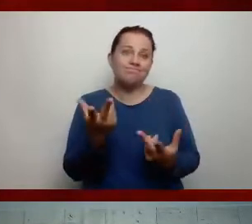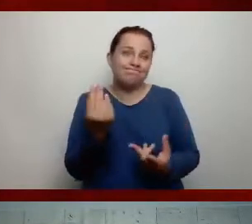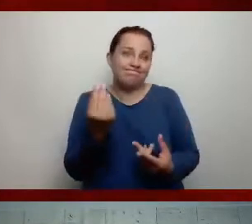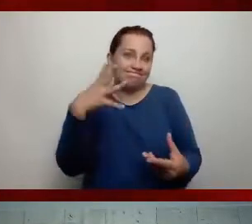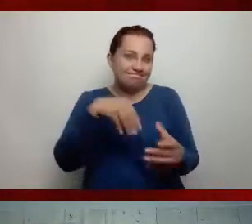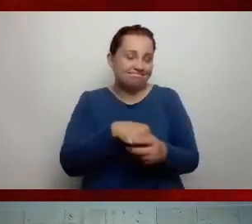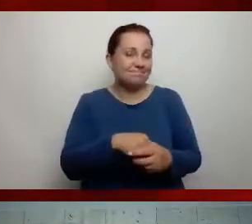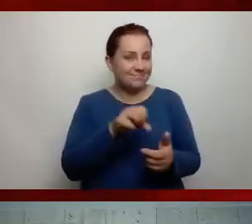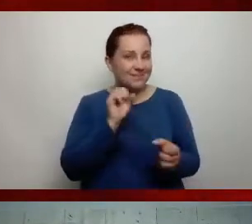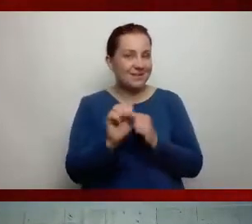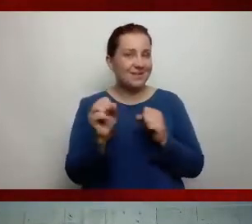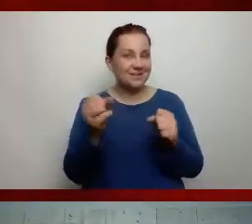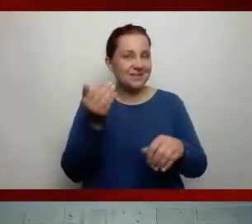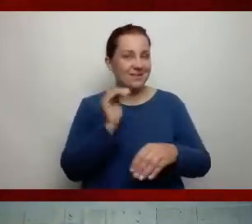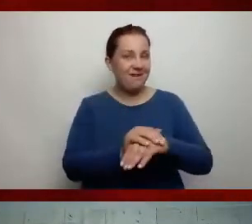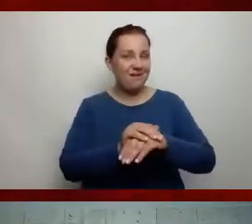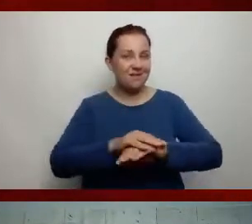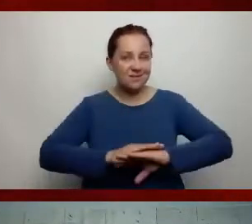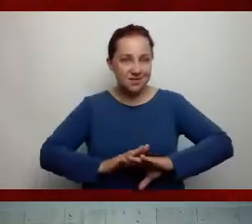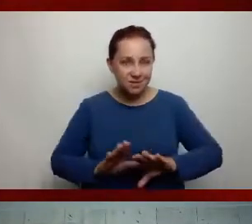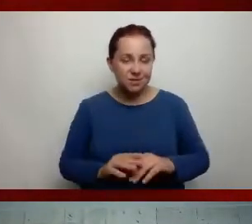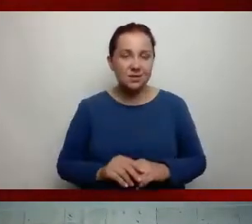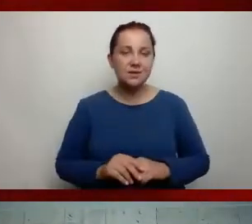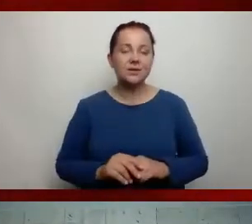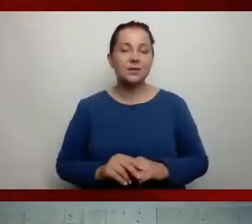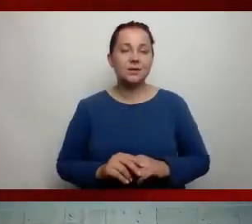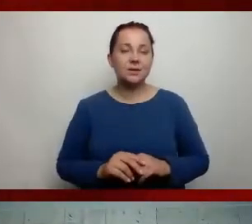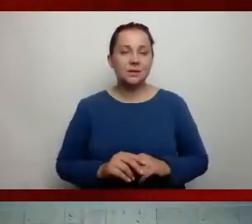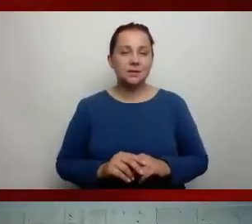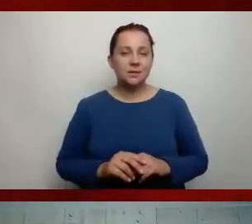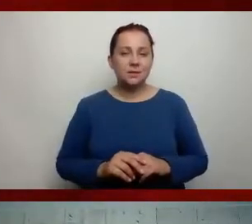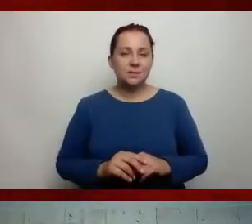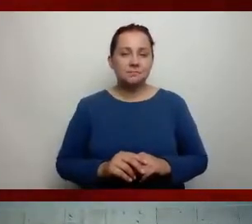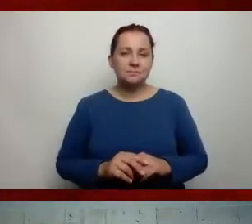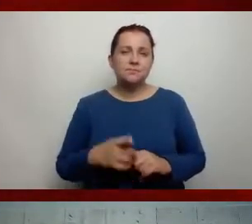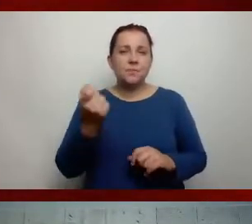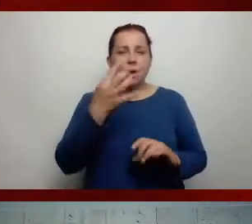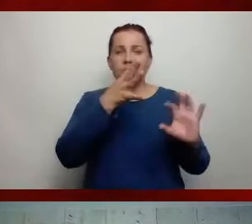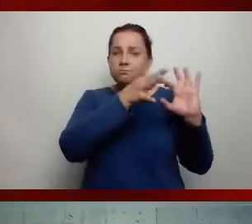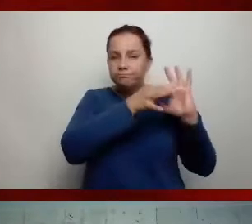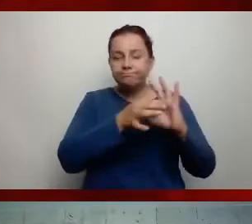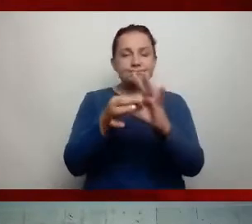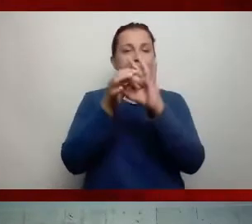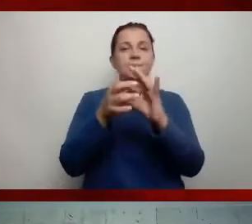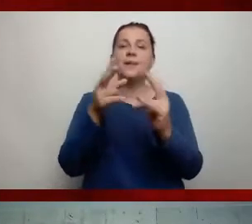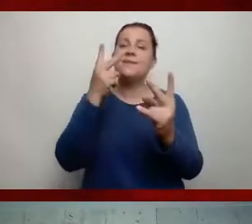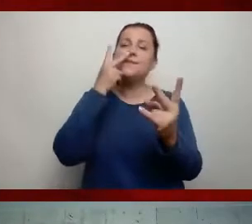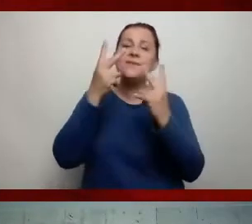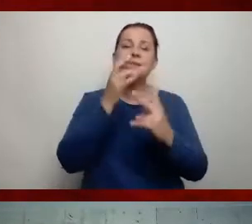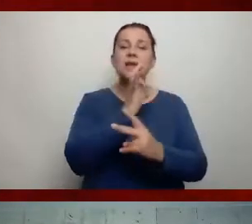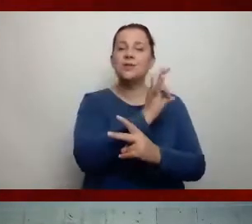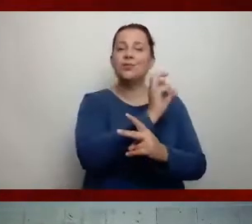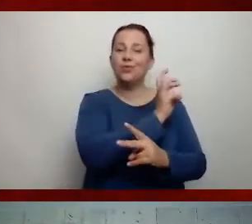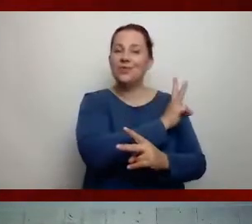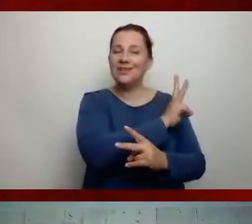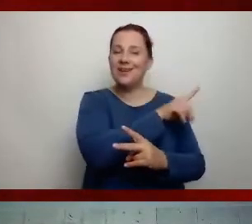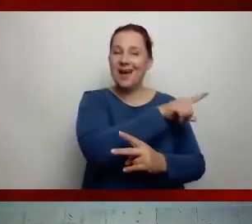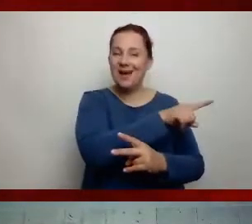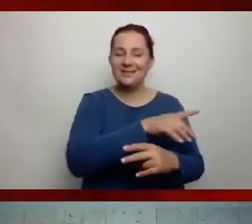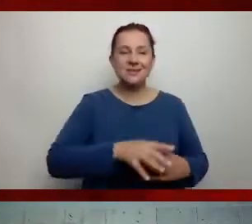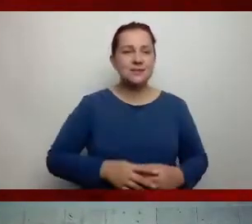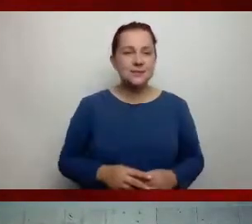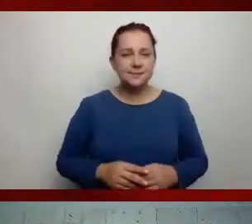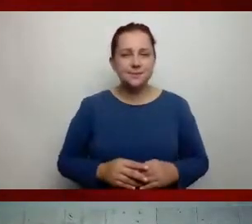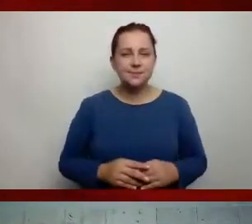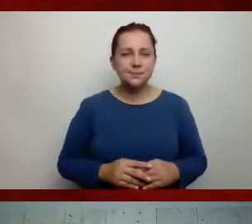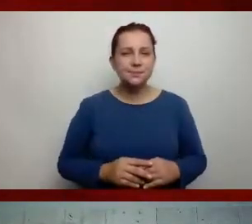jest jakiegoś w pewien sposób kolejne nawiązanie do wizji sztuki Witkacego.